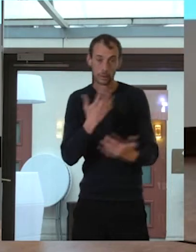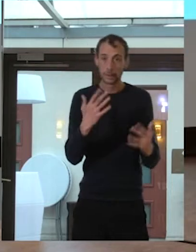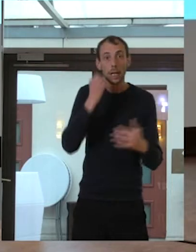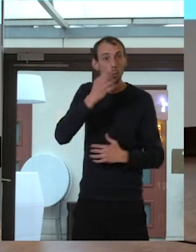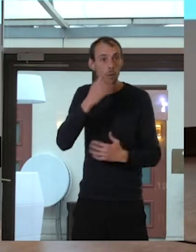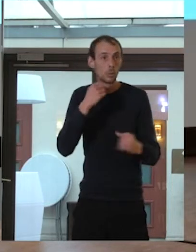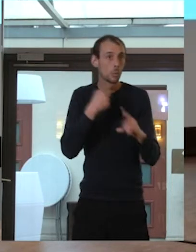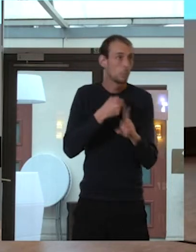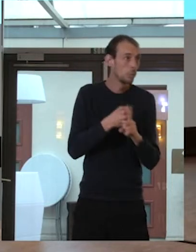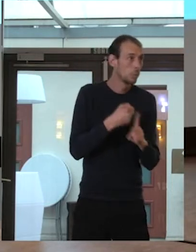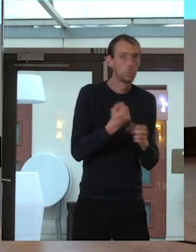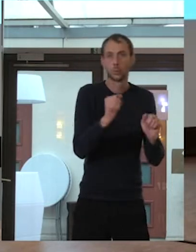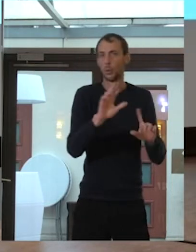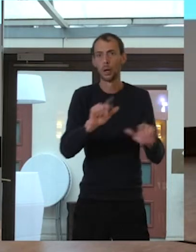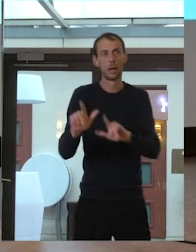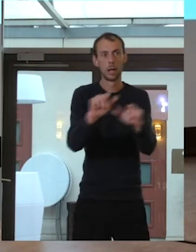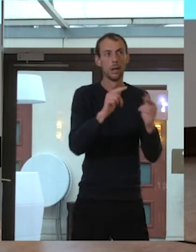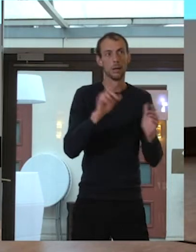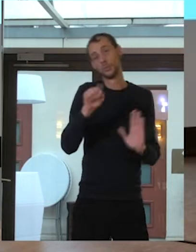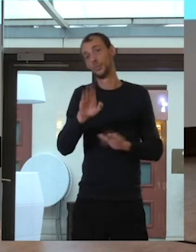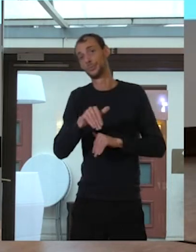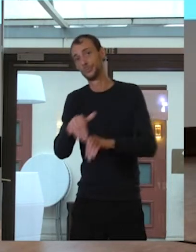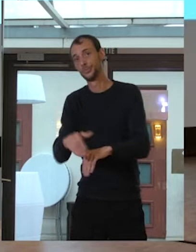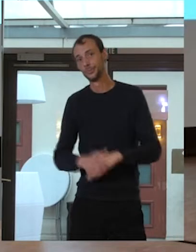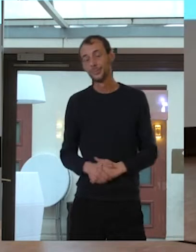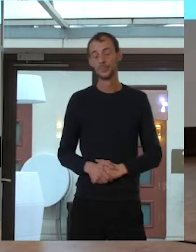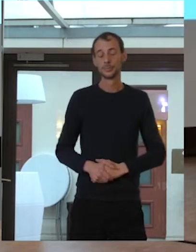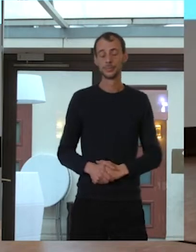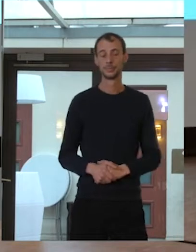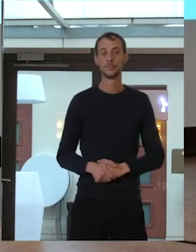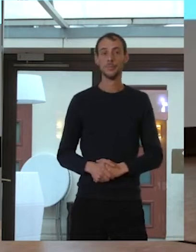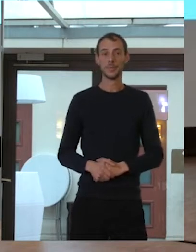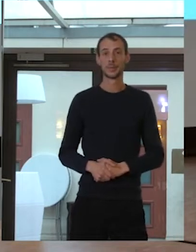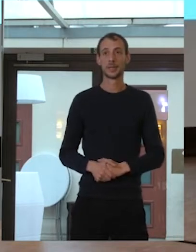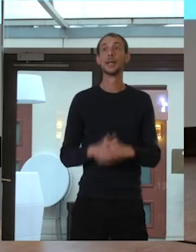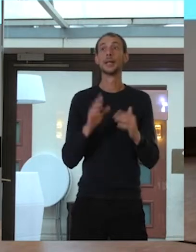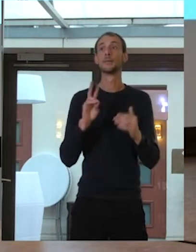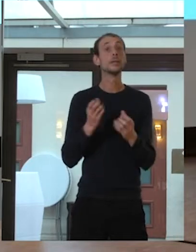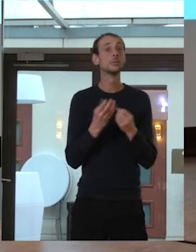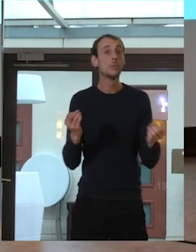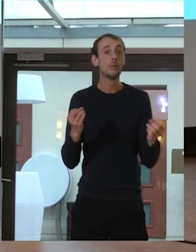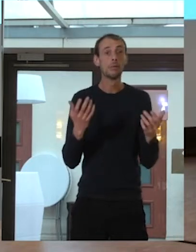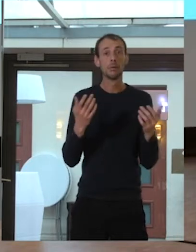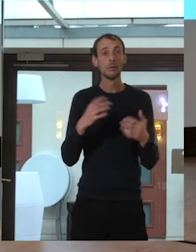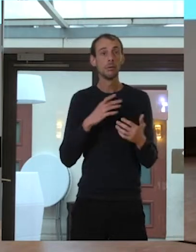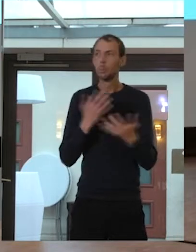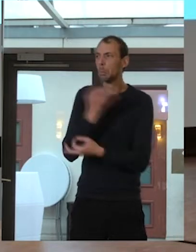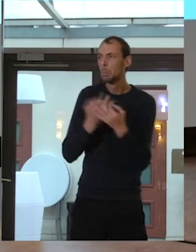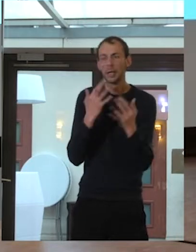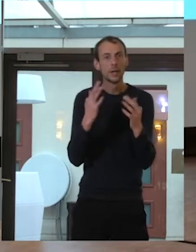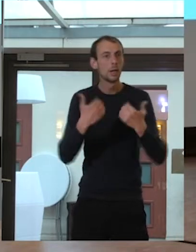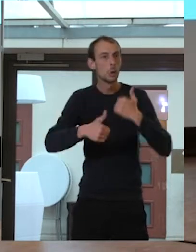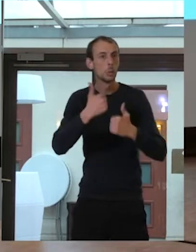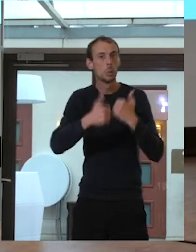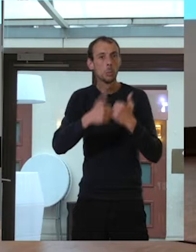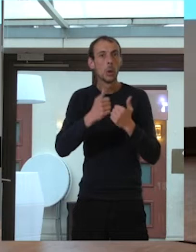J'en suis persuadé. Ce qui me frappe, c'est qu'on parle souvent de diplomatie du sport, c'est-à-dire du sport dans les